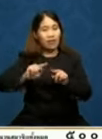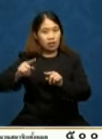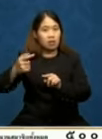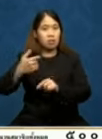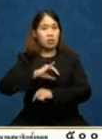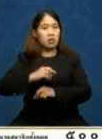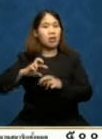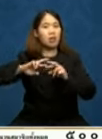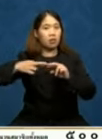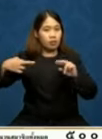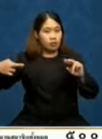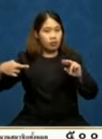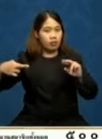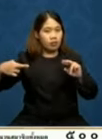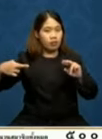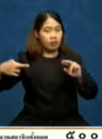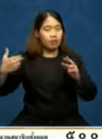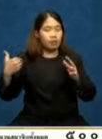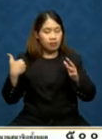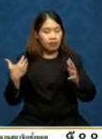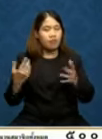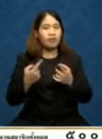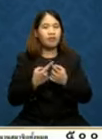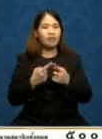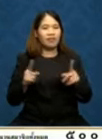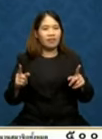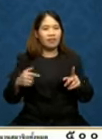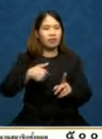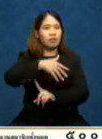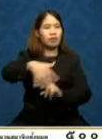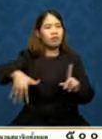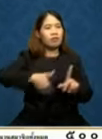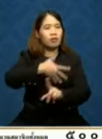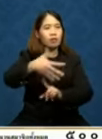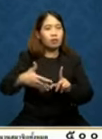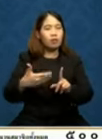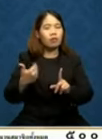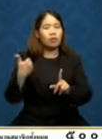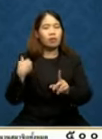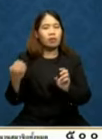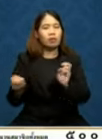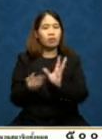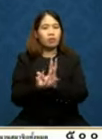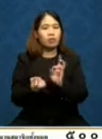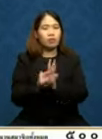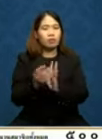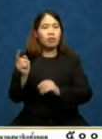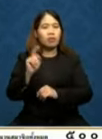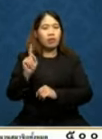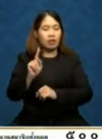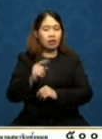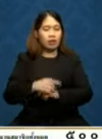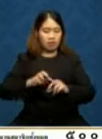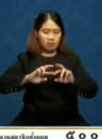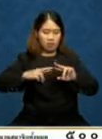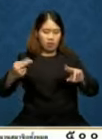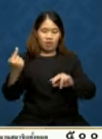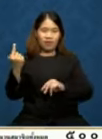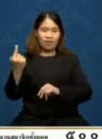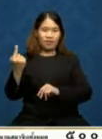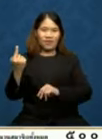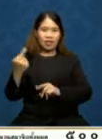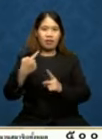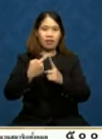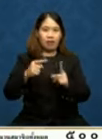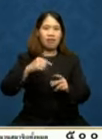ยครับแต่ในความเป็นจริงนั้นสิ่งเราที่กระตุ้นเนี่ยให้เป็นโรคจิตเวทมากที่สุดไม่ใช่แค่พันธุกรรมอย่างเดียวแต่เป็นสิ่